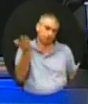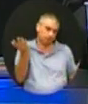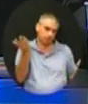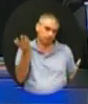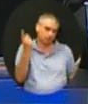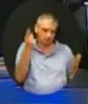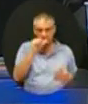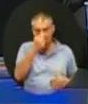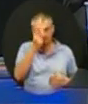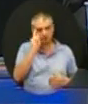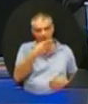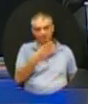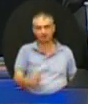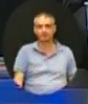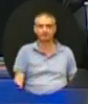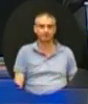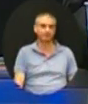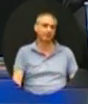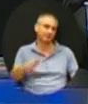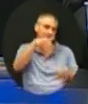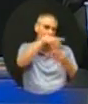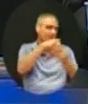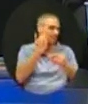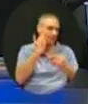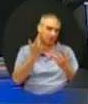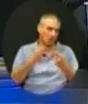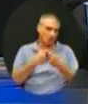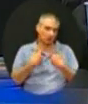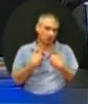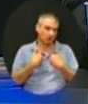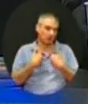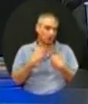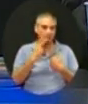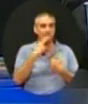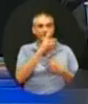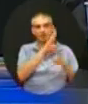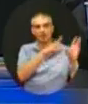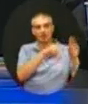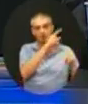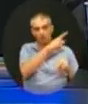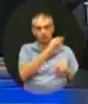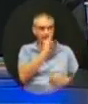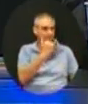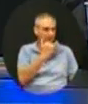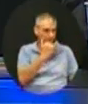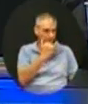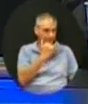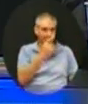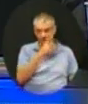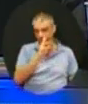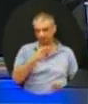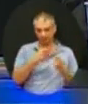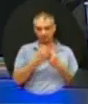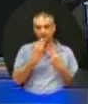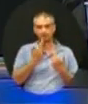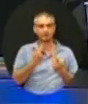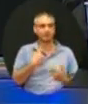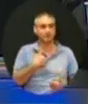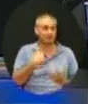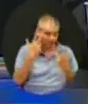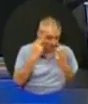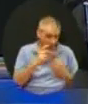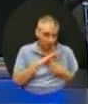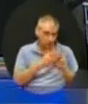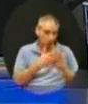זה דבר שהוא ודם כל צריך לה ב זה ן ריקני זה לא העניין שלנו מה הוא הבתי למוכרים שלו ואם הוא מקיים או לא פה יש נגיה ישרא הצפיה